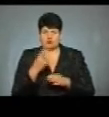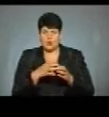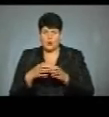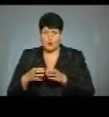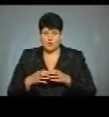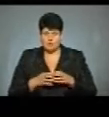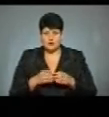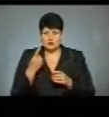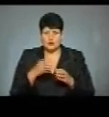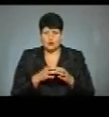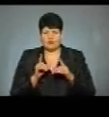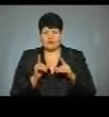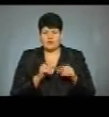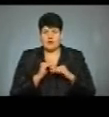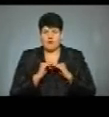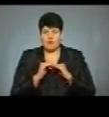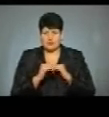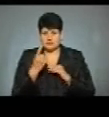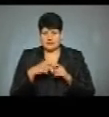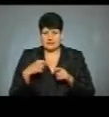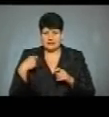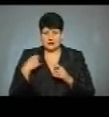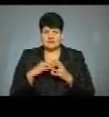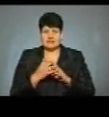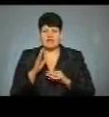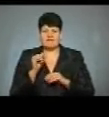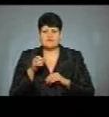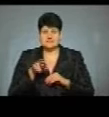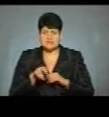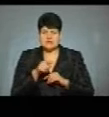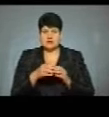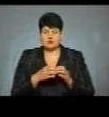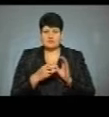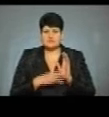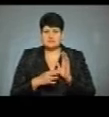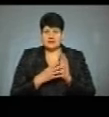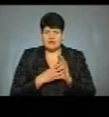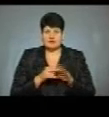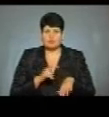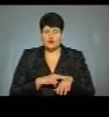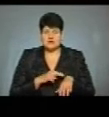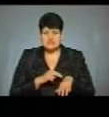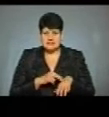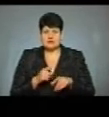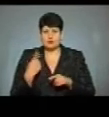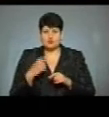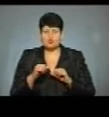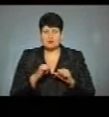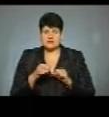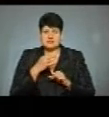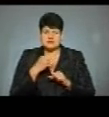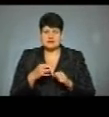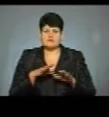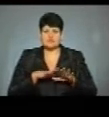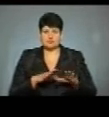4 групи. Одна з груп виїхала в поле за кілометр від села Вівся. В цій групі 89 поліцейських з обласного управління, розповів заступник